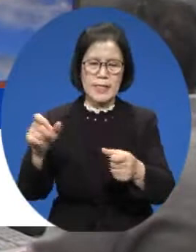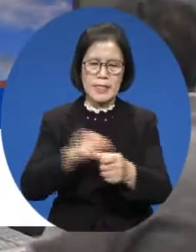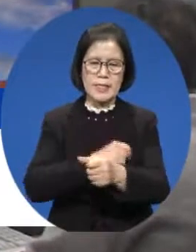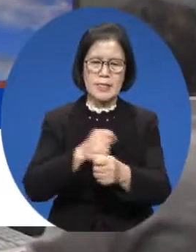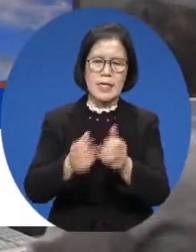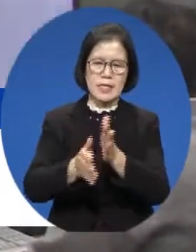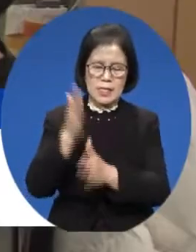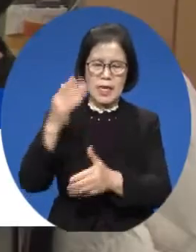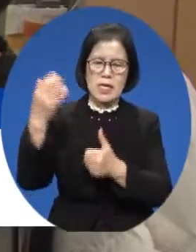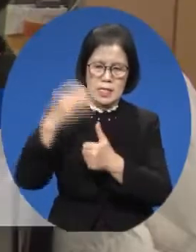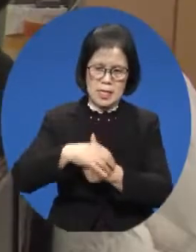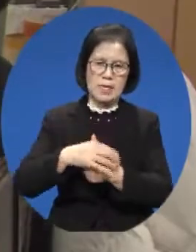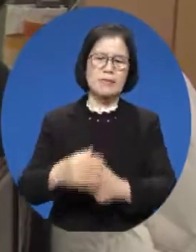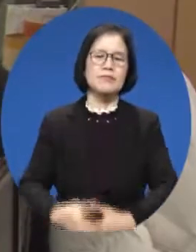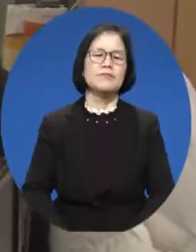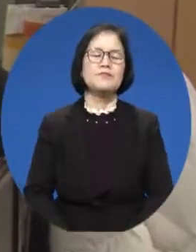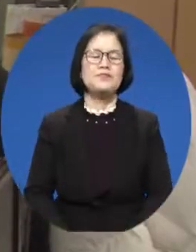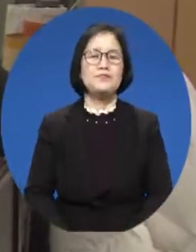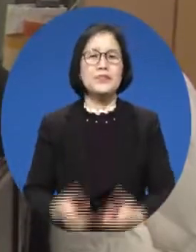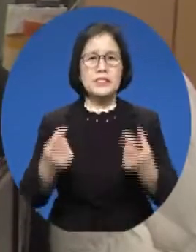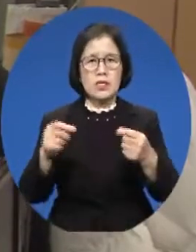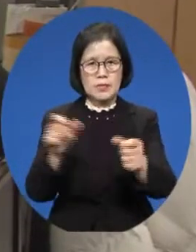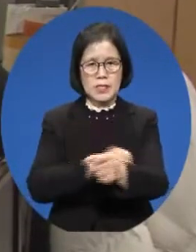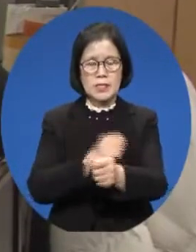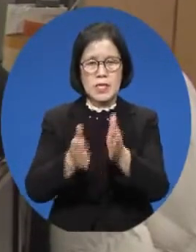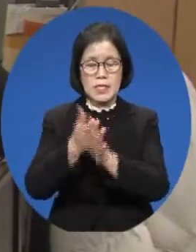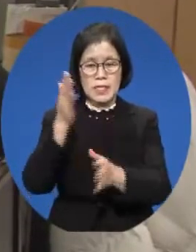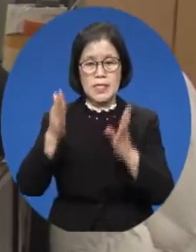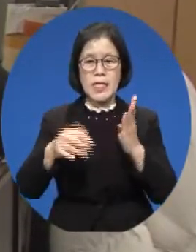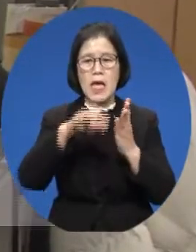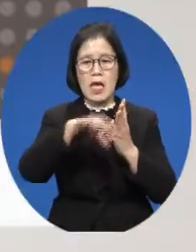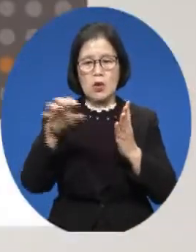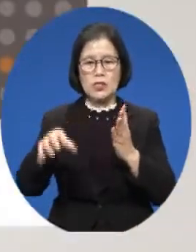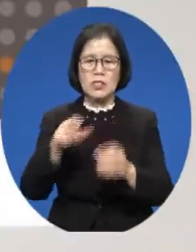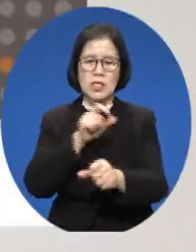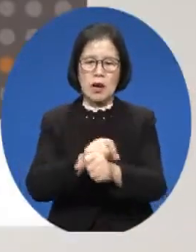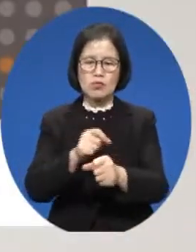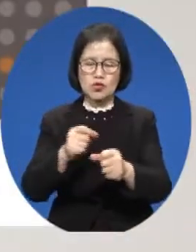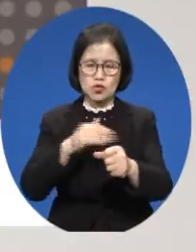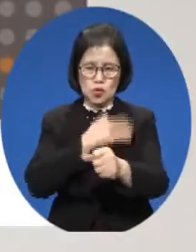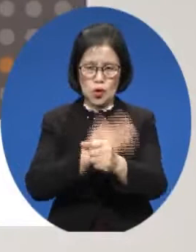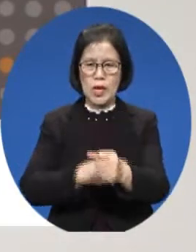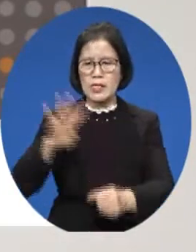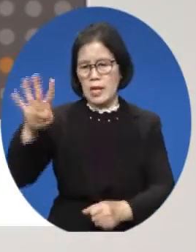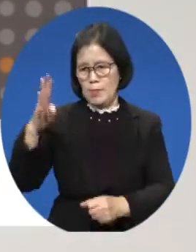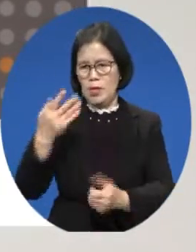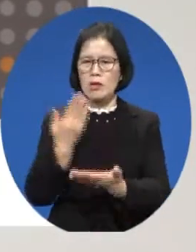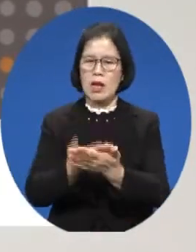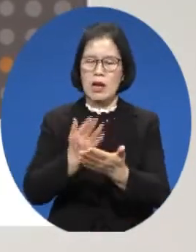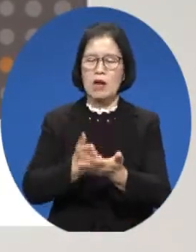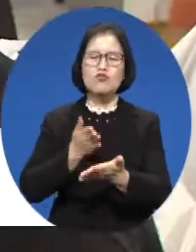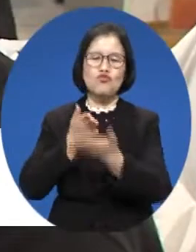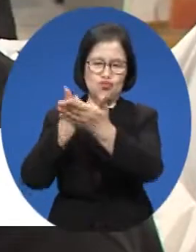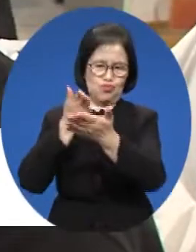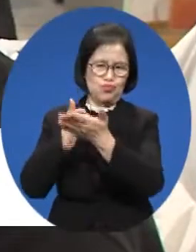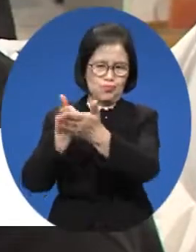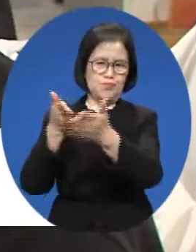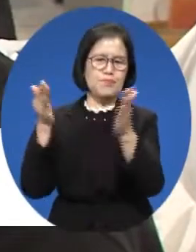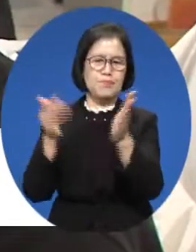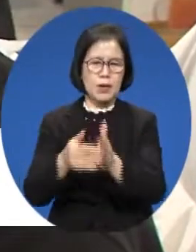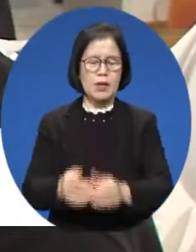특례시에 이양이 좀 이처럼 특례시 네 곳은 사무권한 400여 개를 달라고 정부에 요구해